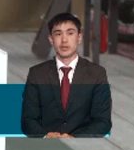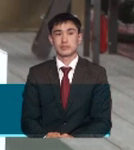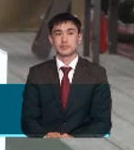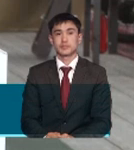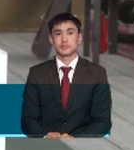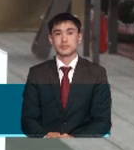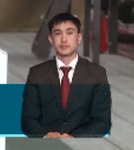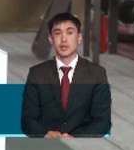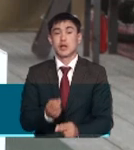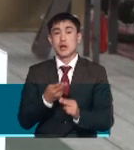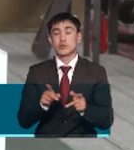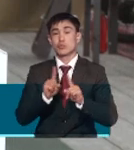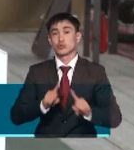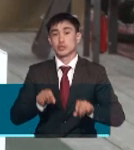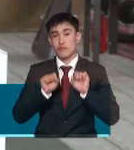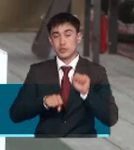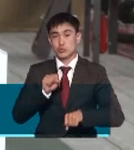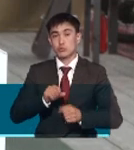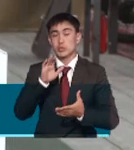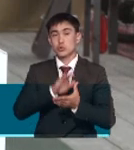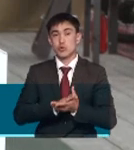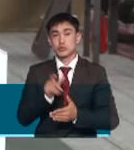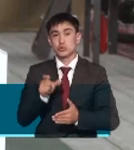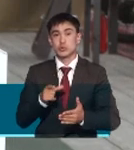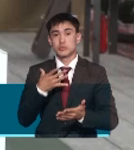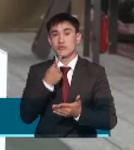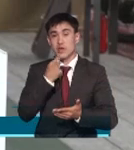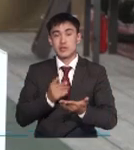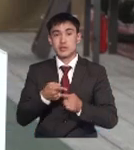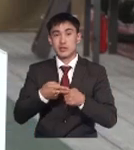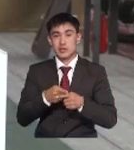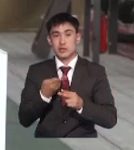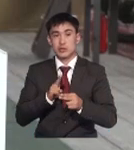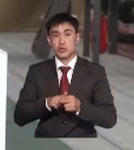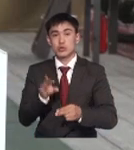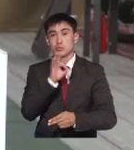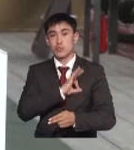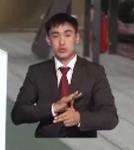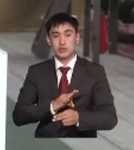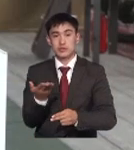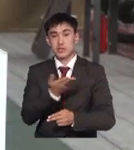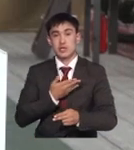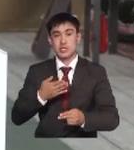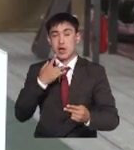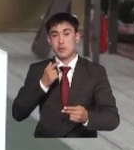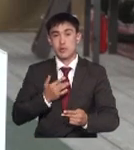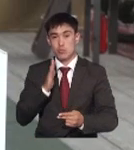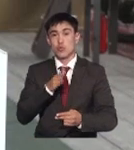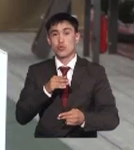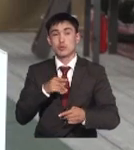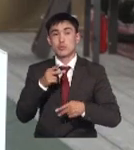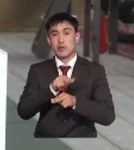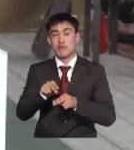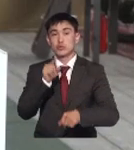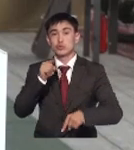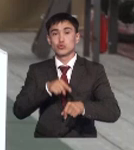абхи данный музей даст возможность познакомиться людям с военной техникой которая использовалась в нашей армии и будет прививать